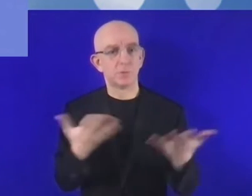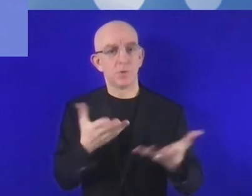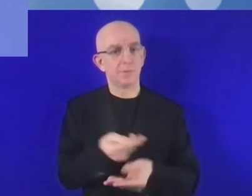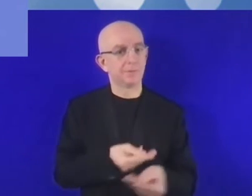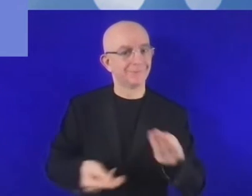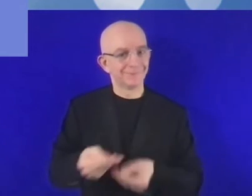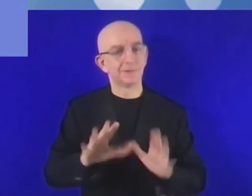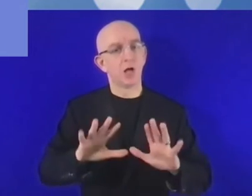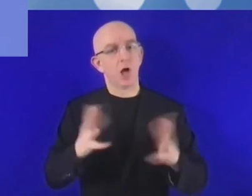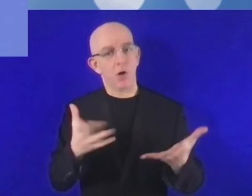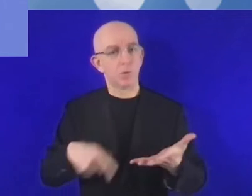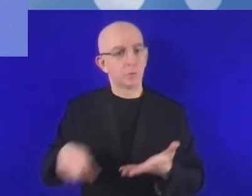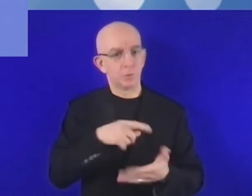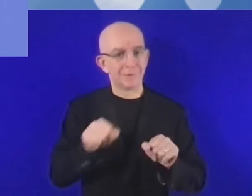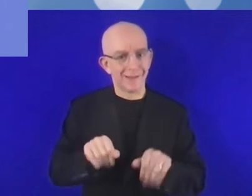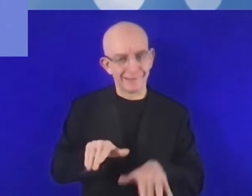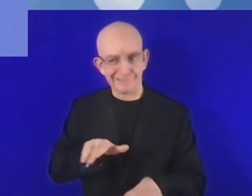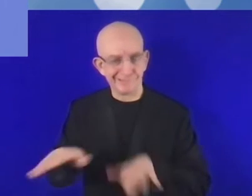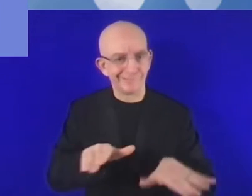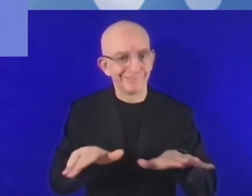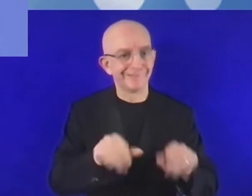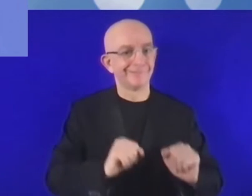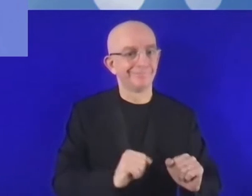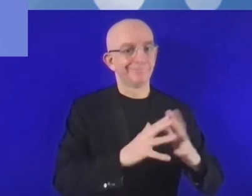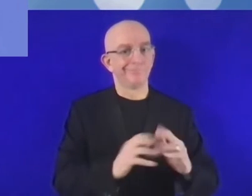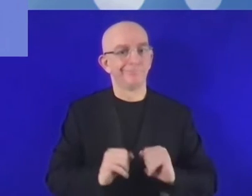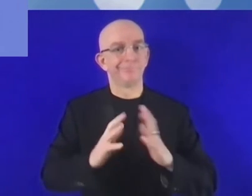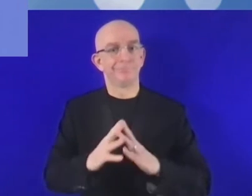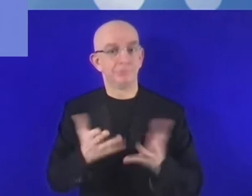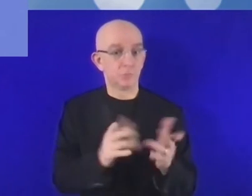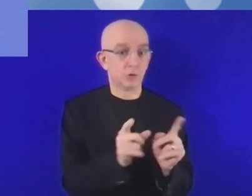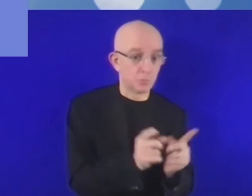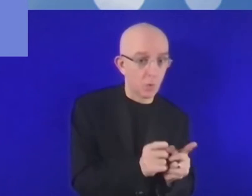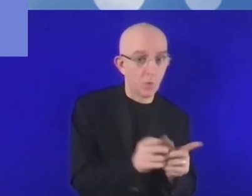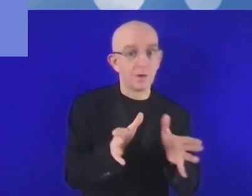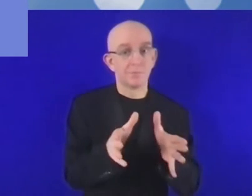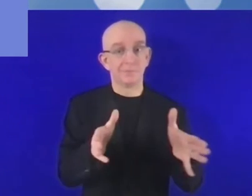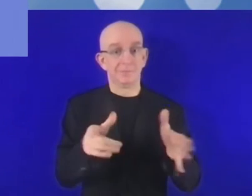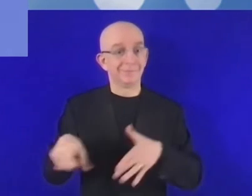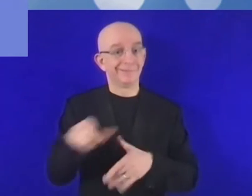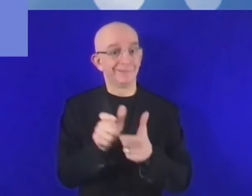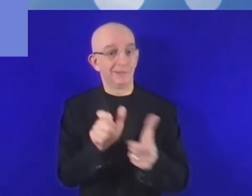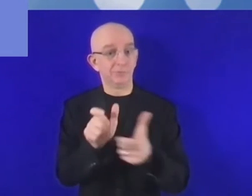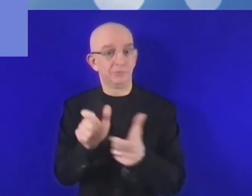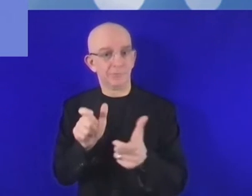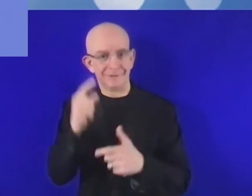мы можем поощрить стартапы и компании из сектора малых и средних предприятий